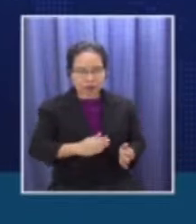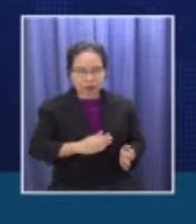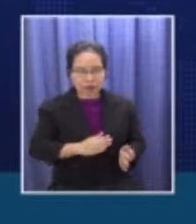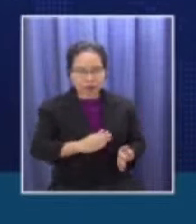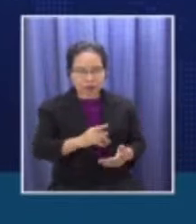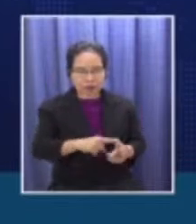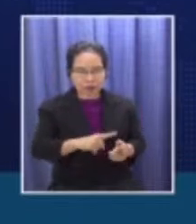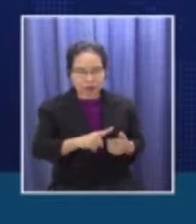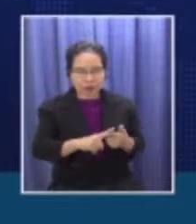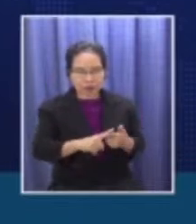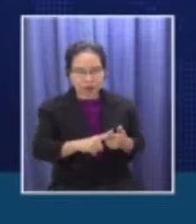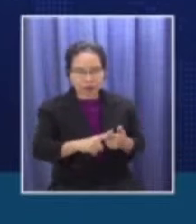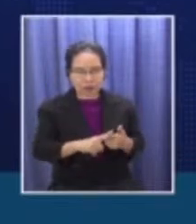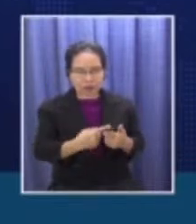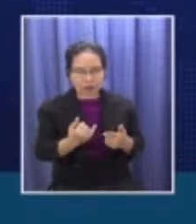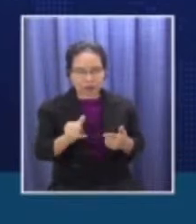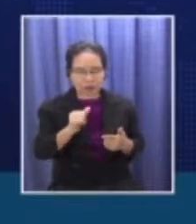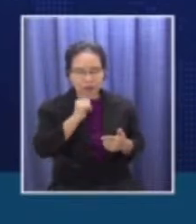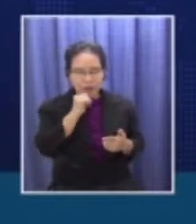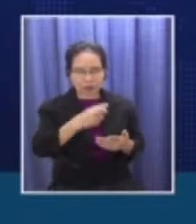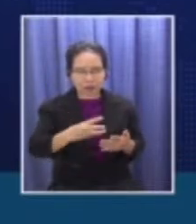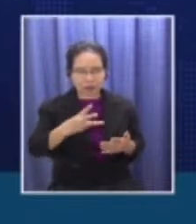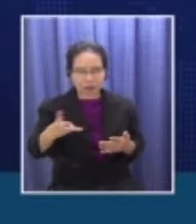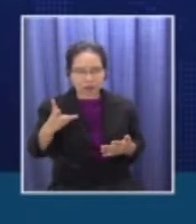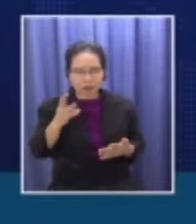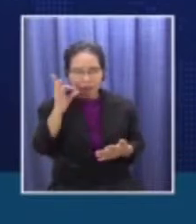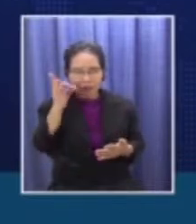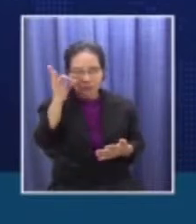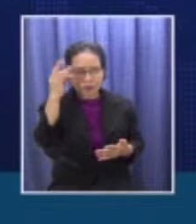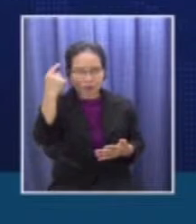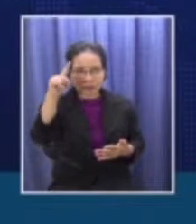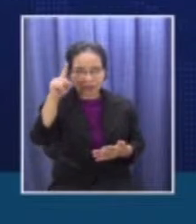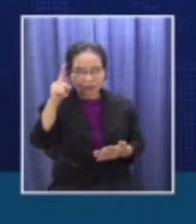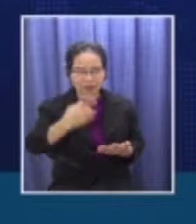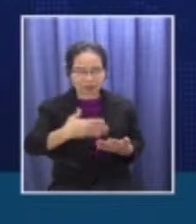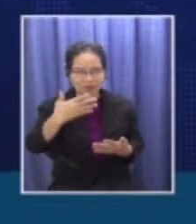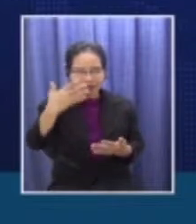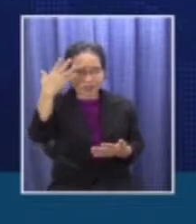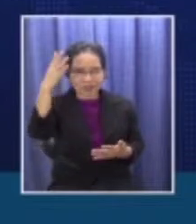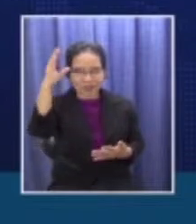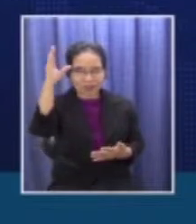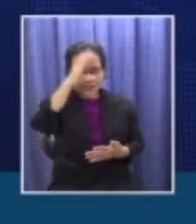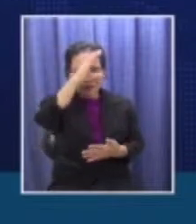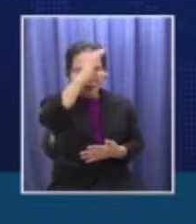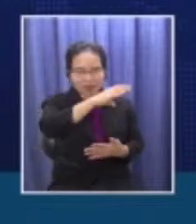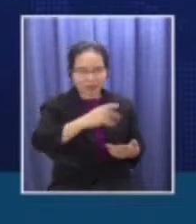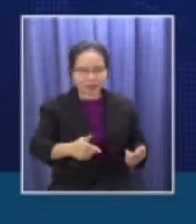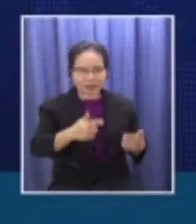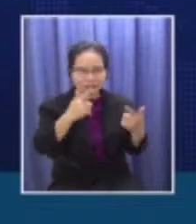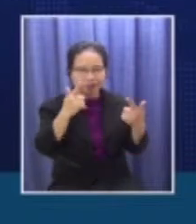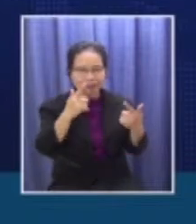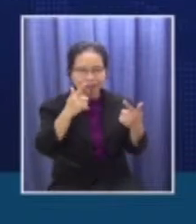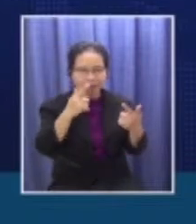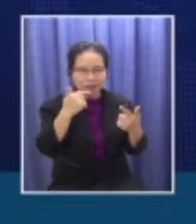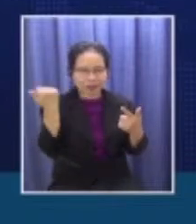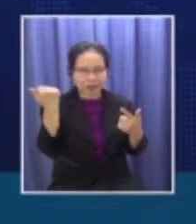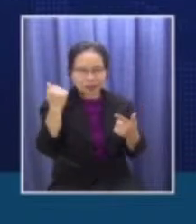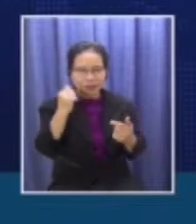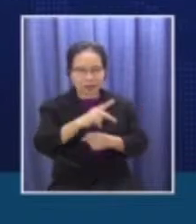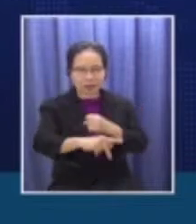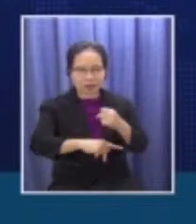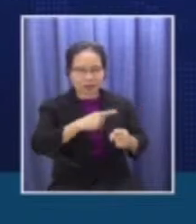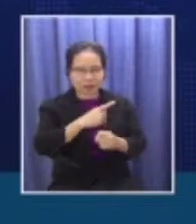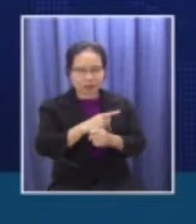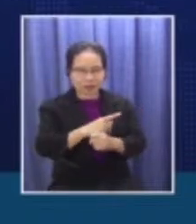by sana- scientists, di na sila magsasayang ng pera para they will not igastos be sa wasting paghahanap money, ng buhay sa to ibang